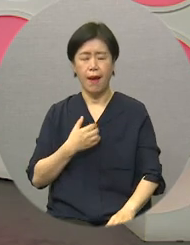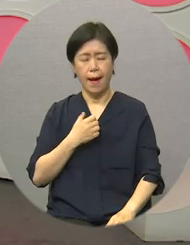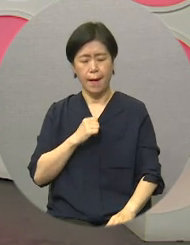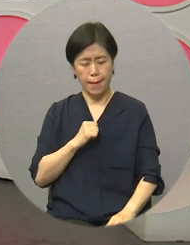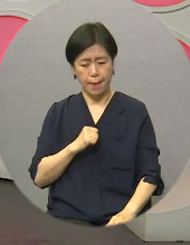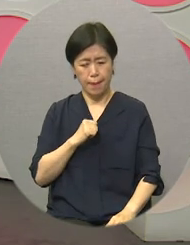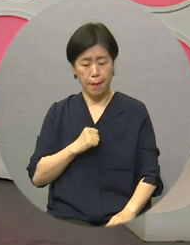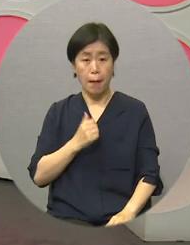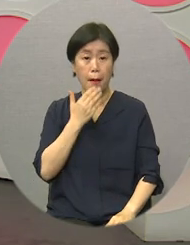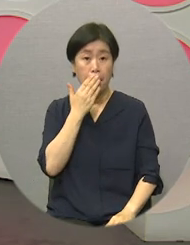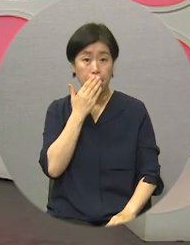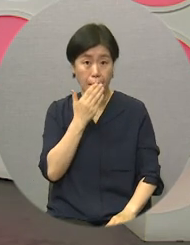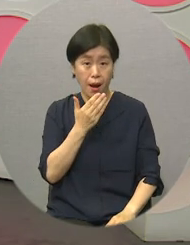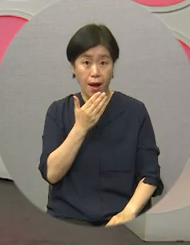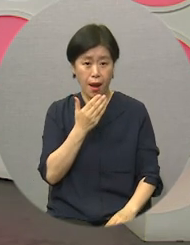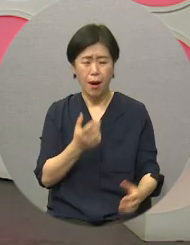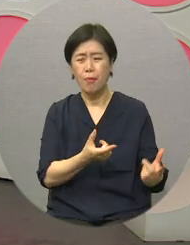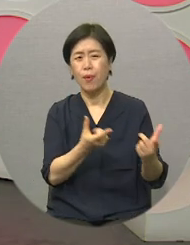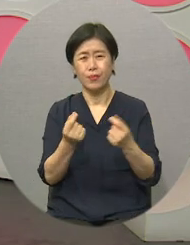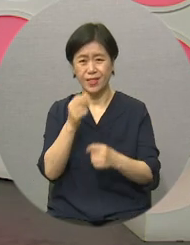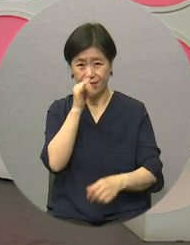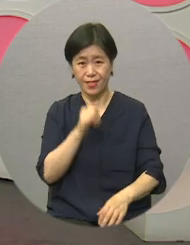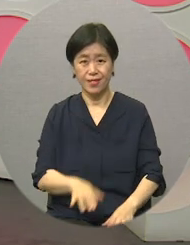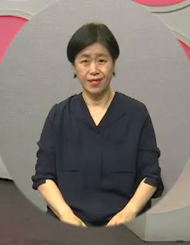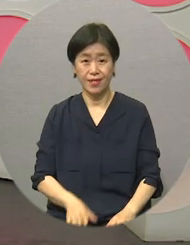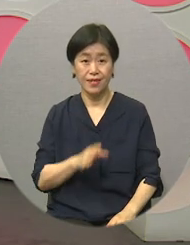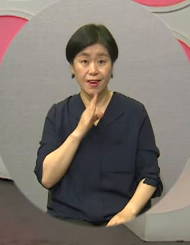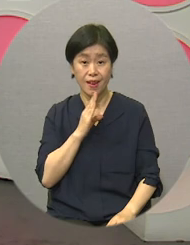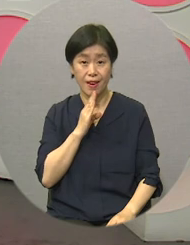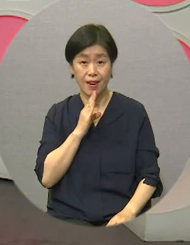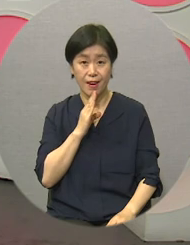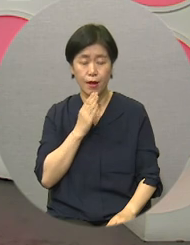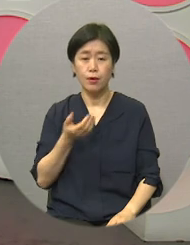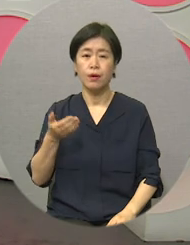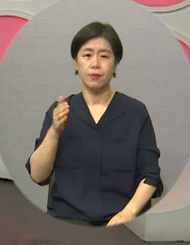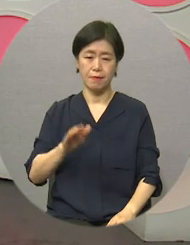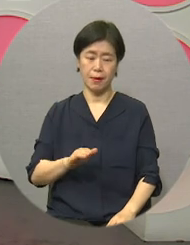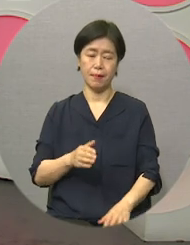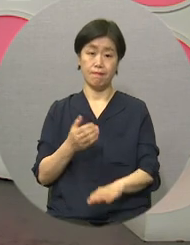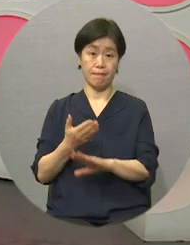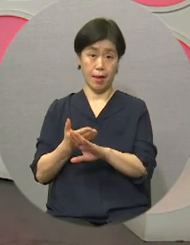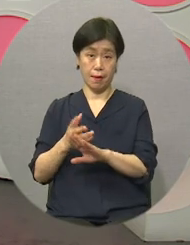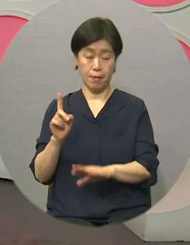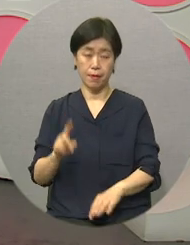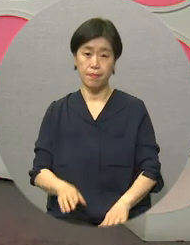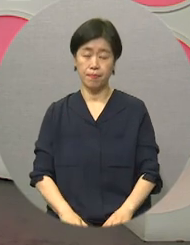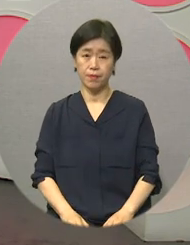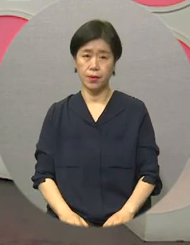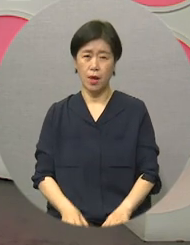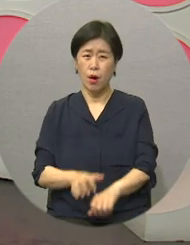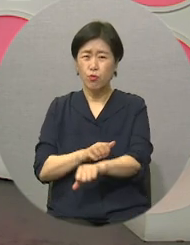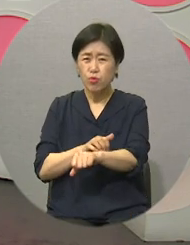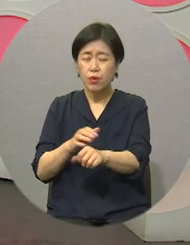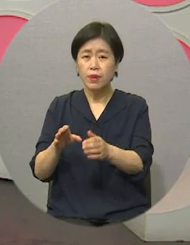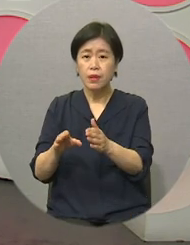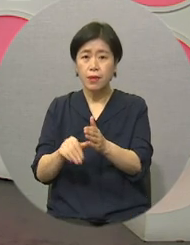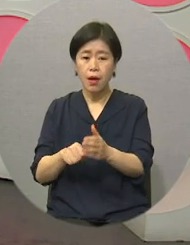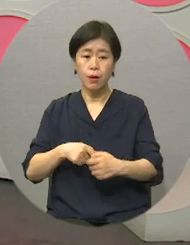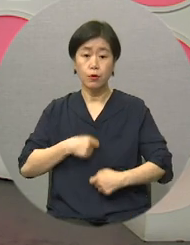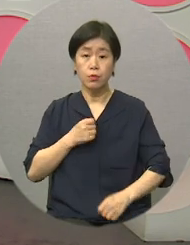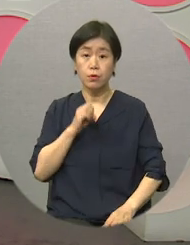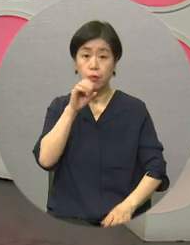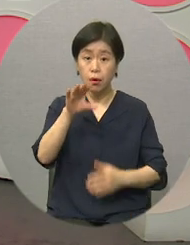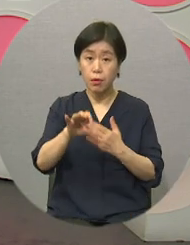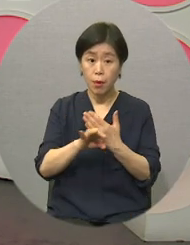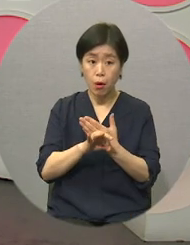좀 힘든게 있고 불편한게 있으면 그걸 그냥 꺼내서 얘기를 했을 때 정말 주변 사람들이 의외로 대한민국이 따뜻한 게요 다